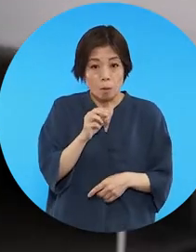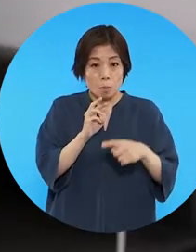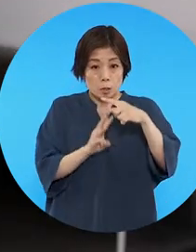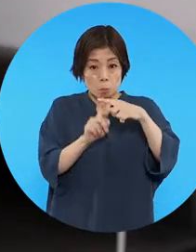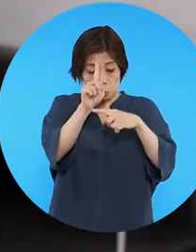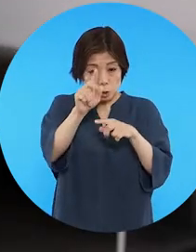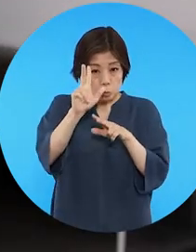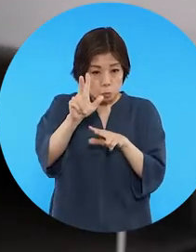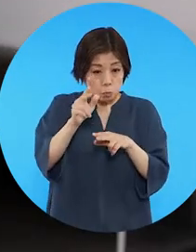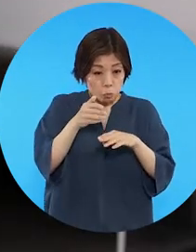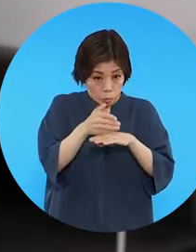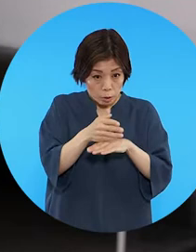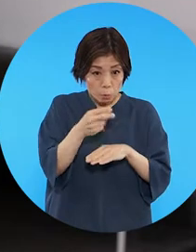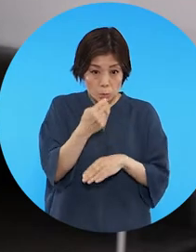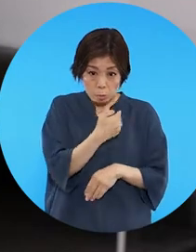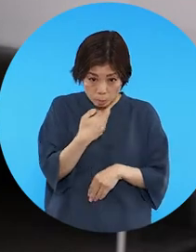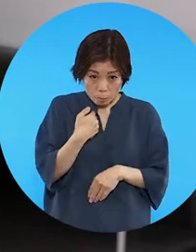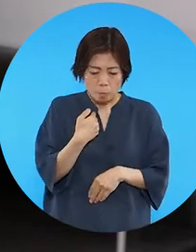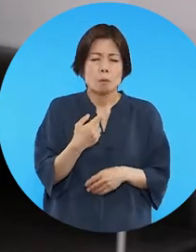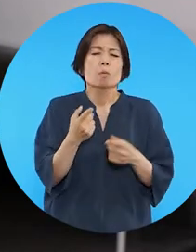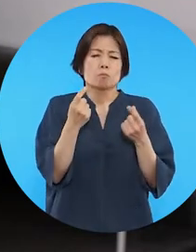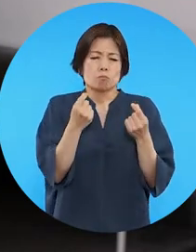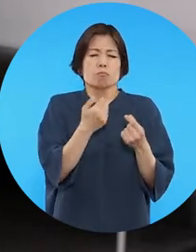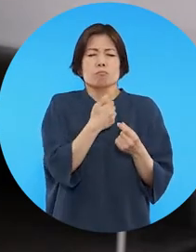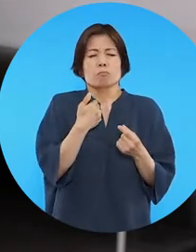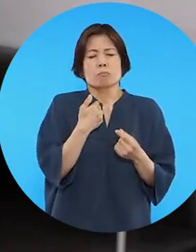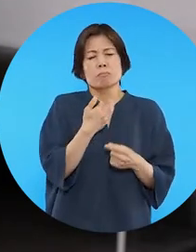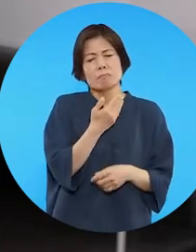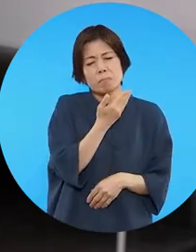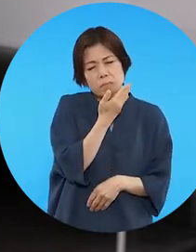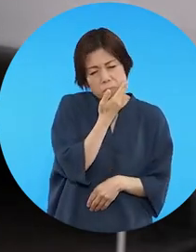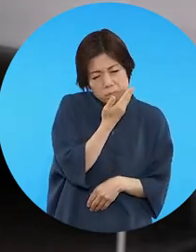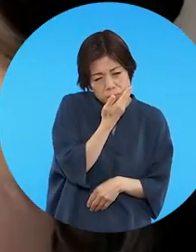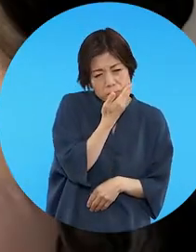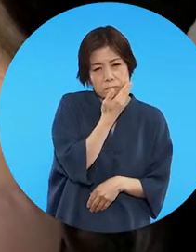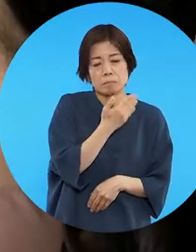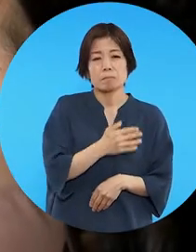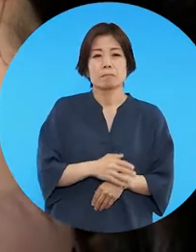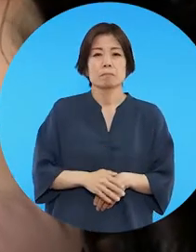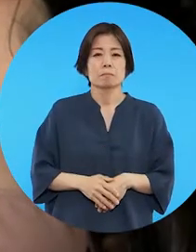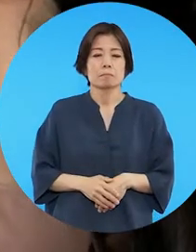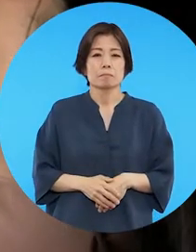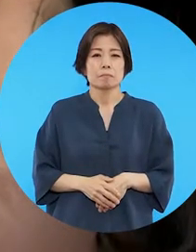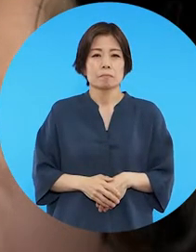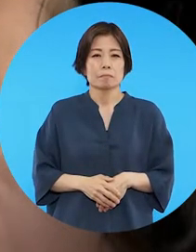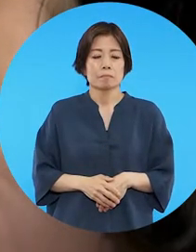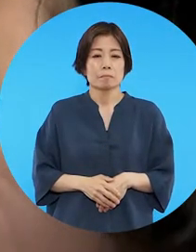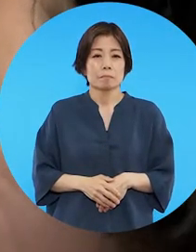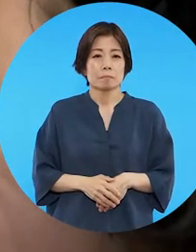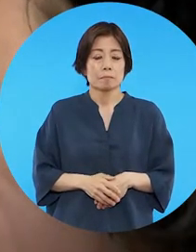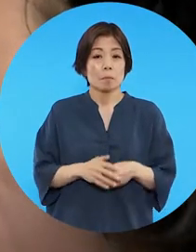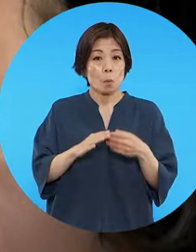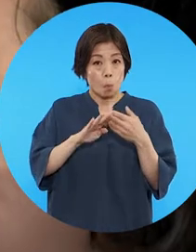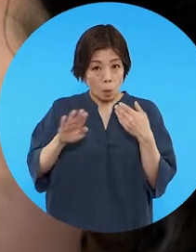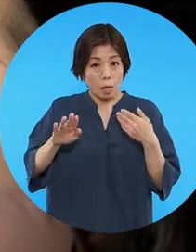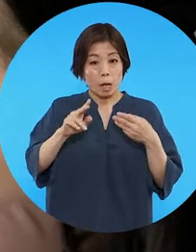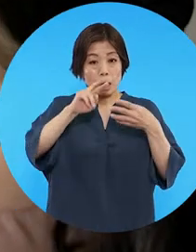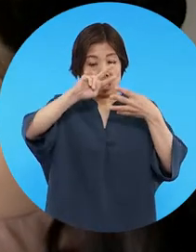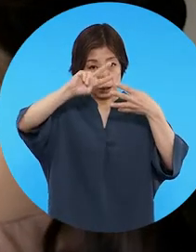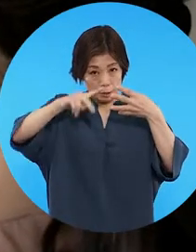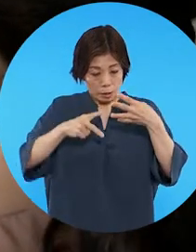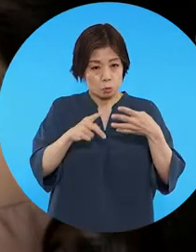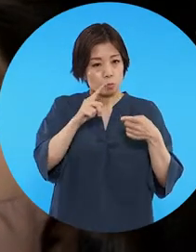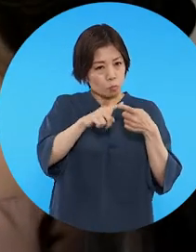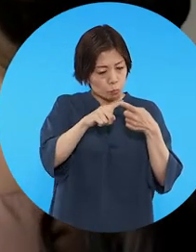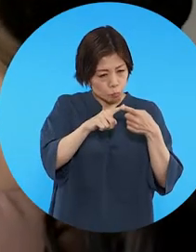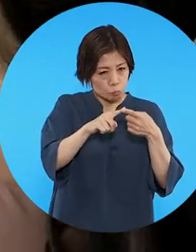1ルールが過ぎてもまだまだ食べられるってこと？ もちろんそれがもったいない。 他にも季節商品の余